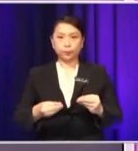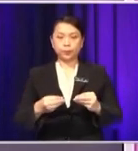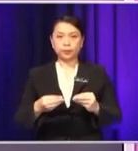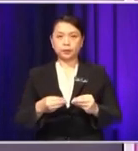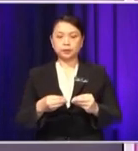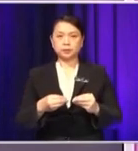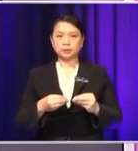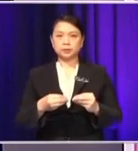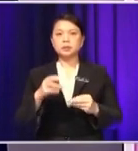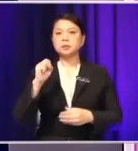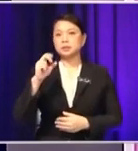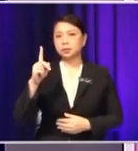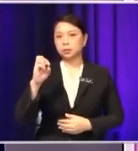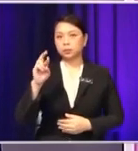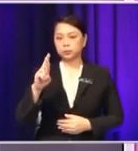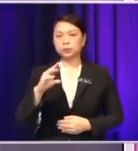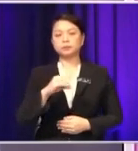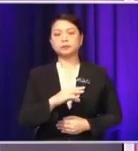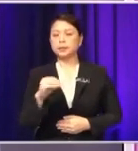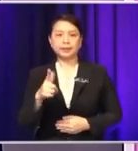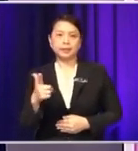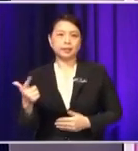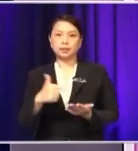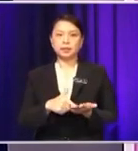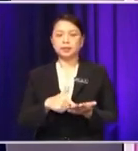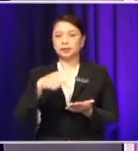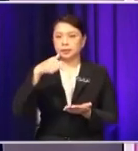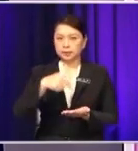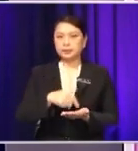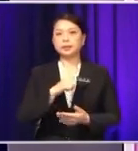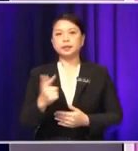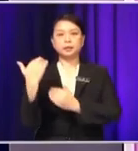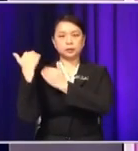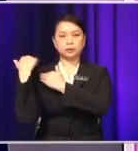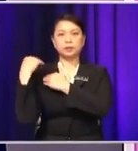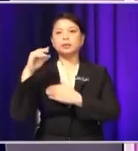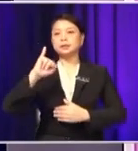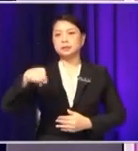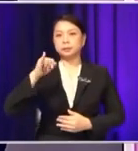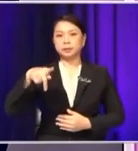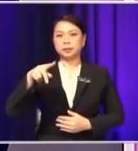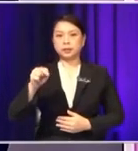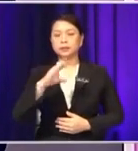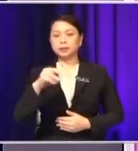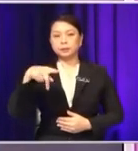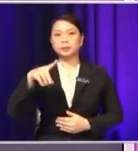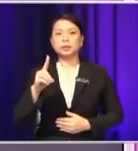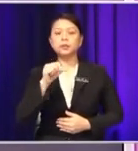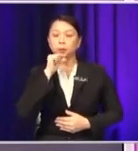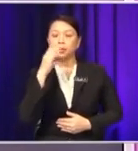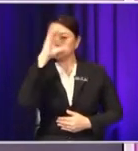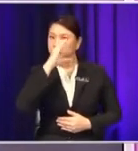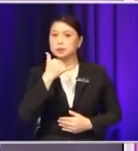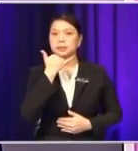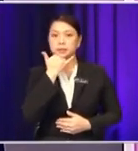dari segi penskoran dan sebagainya. Jadi di sinilah peranan JPN dan PPD, mereka akan bukan mencari kesalahan, tapi mereka lebih